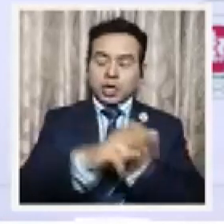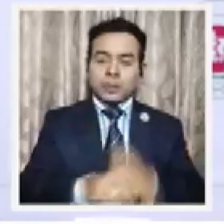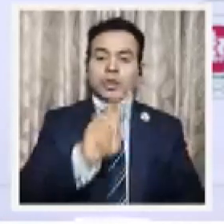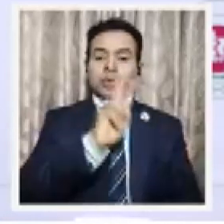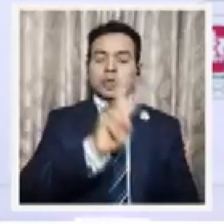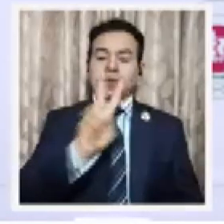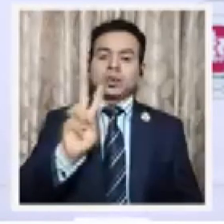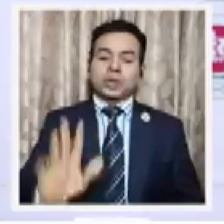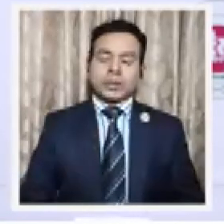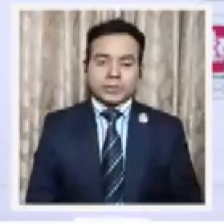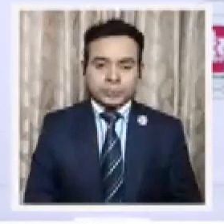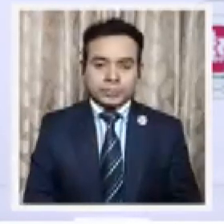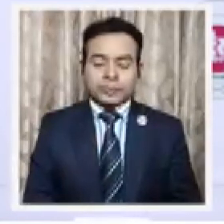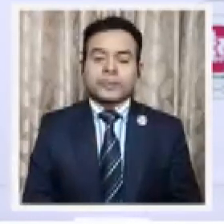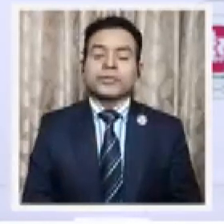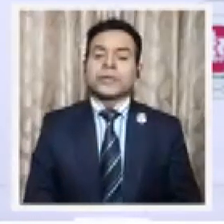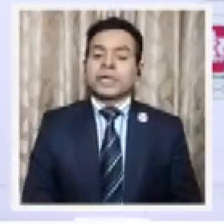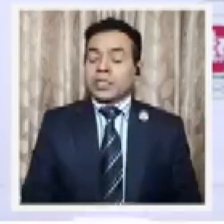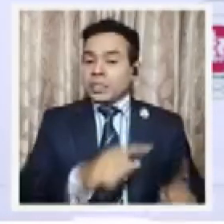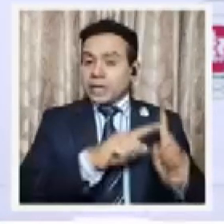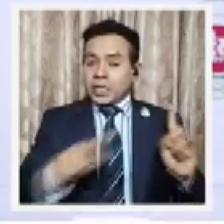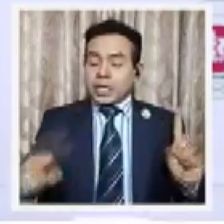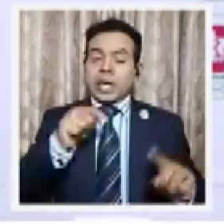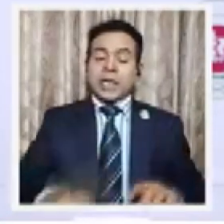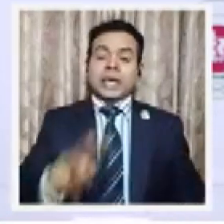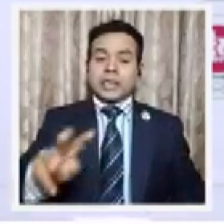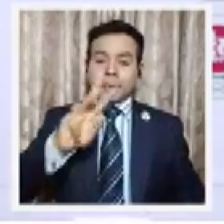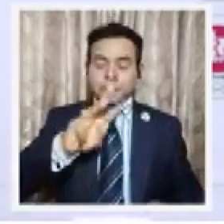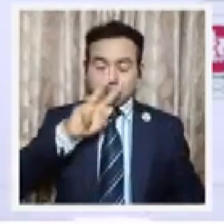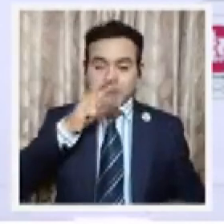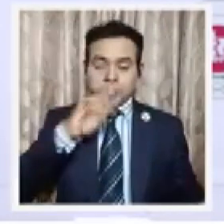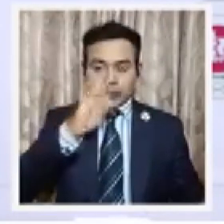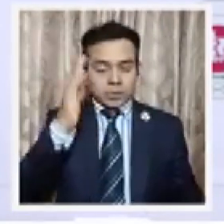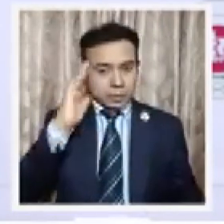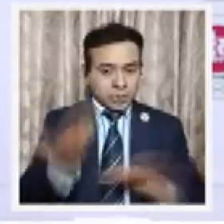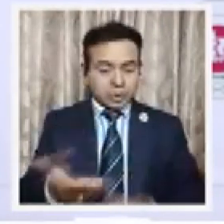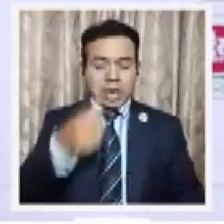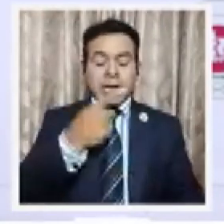5 জন, রাজশাহী 3 জন, বরিশাল, ময়মনসিংহ এবং রংপুর বিভাগে 2 জন করে।